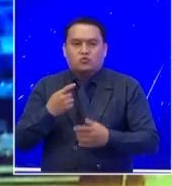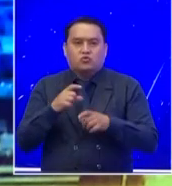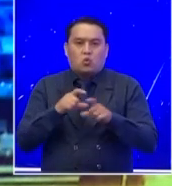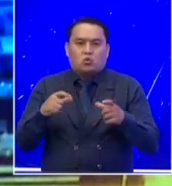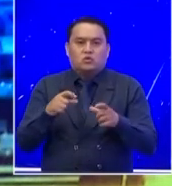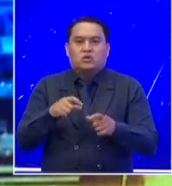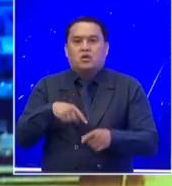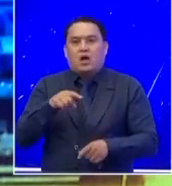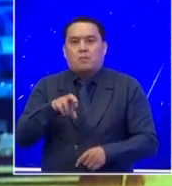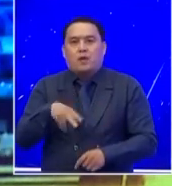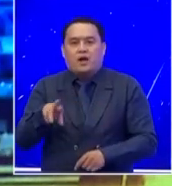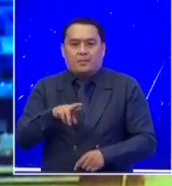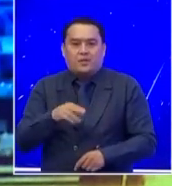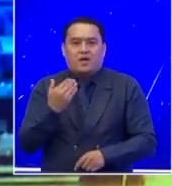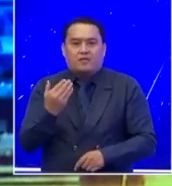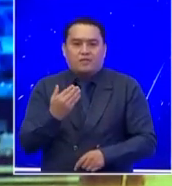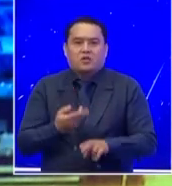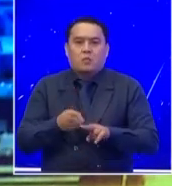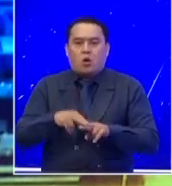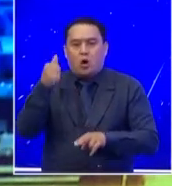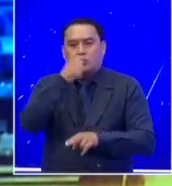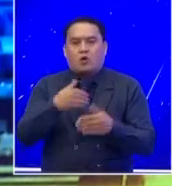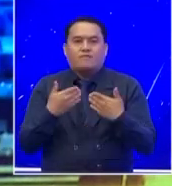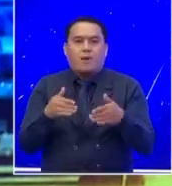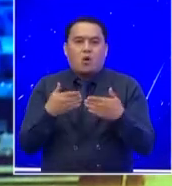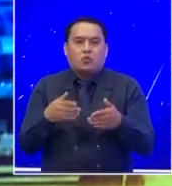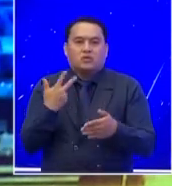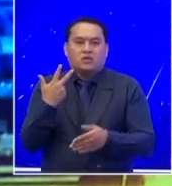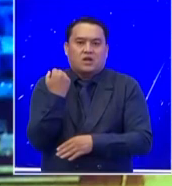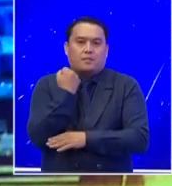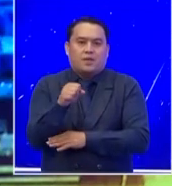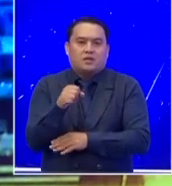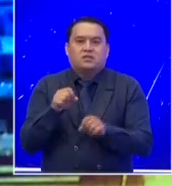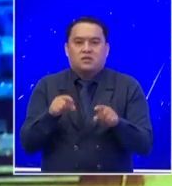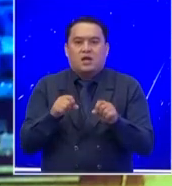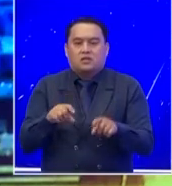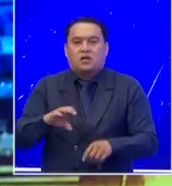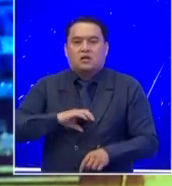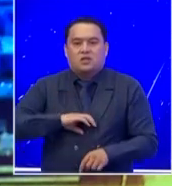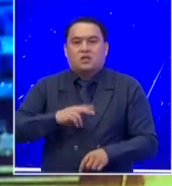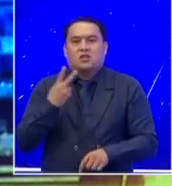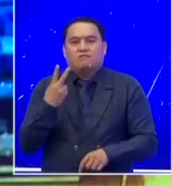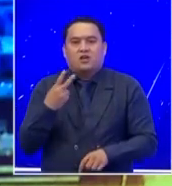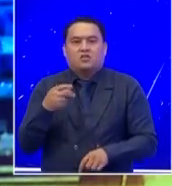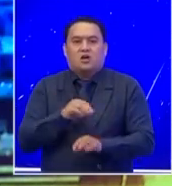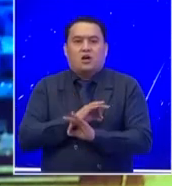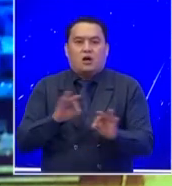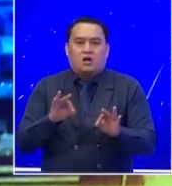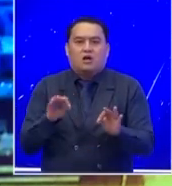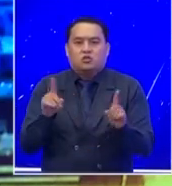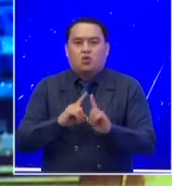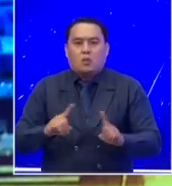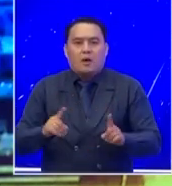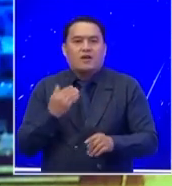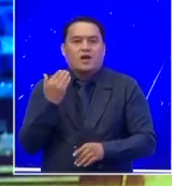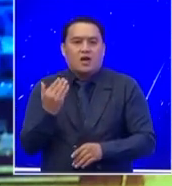школы гимназии имени Абая. В этом году среди ее выпускников 3 обладателя статуса Алтынбелгі и 2 человека с аттестатом особого